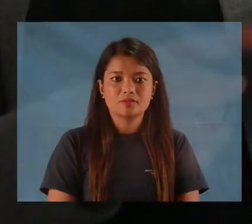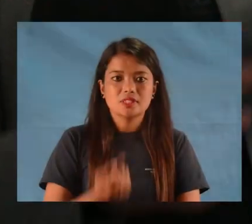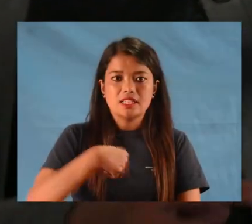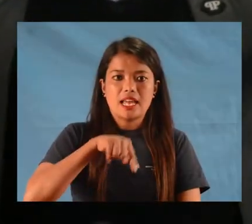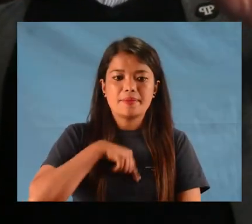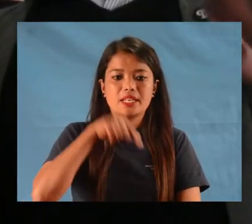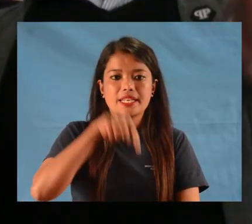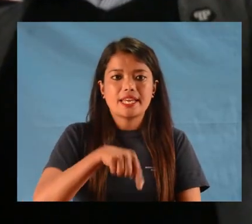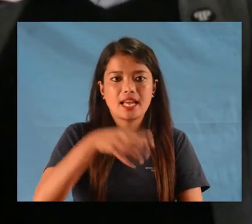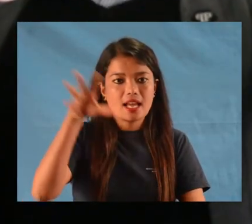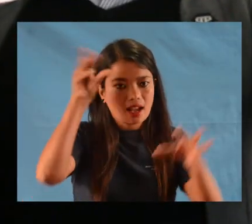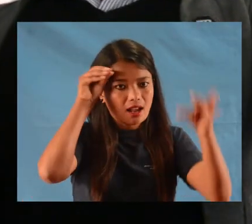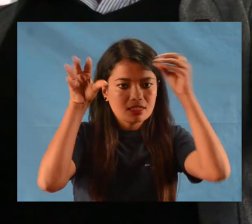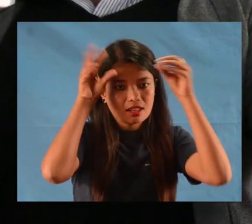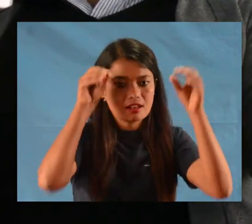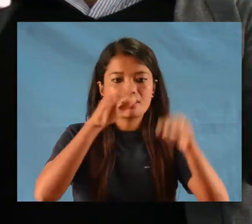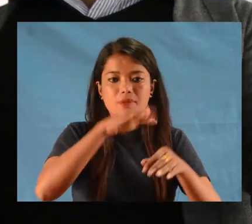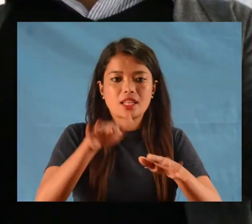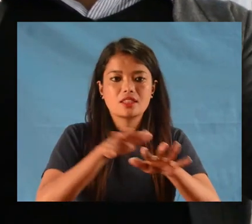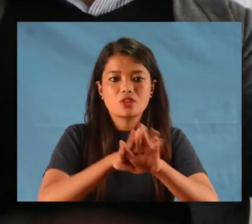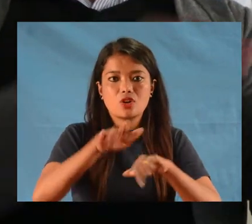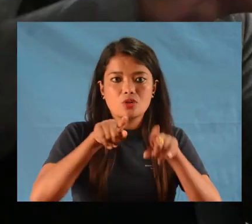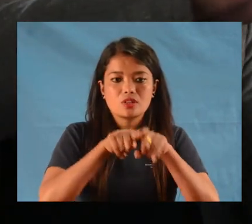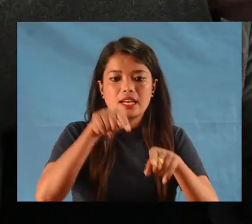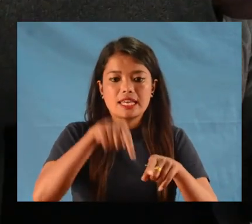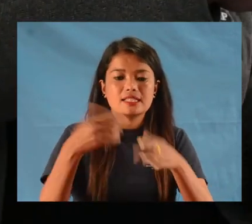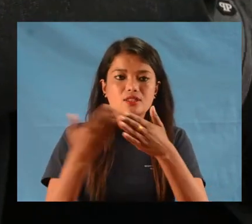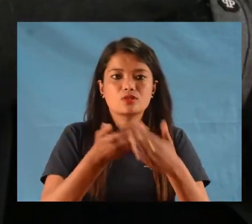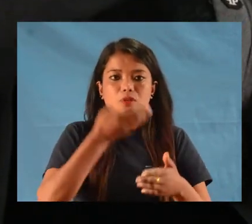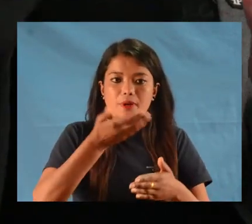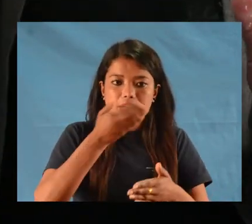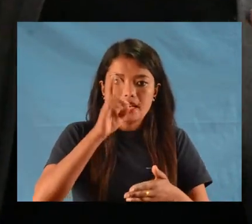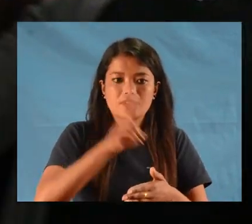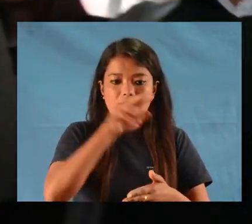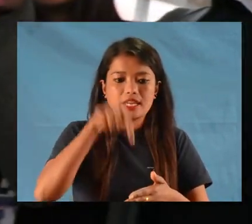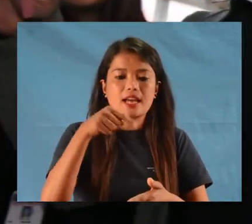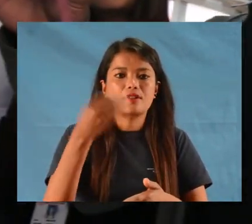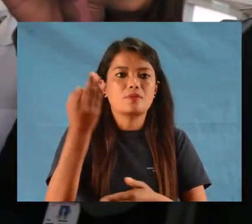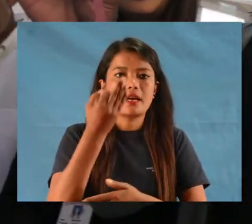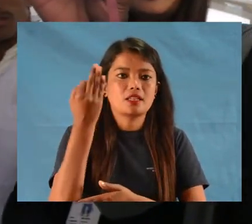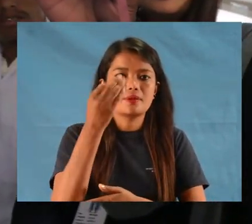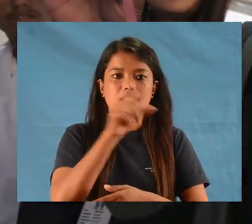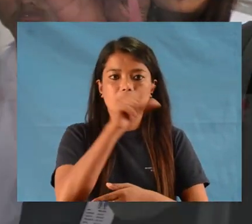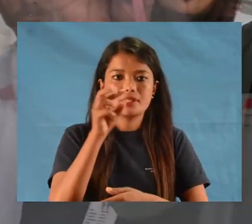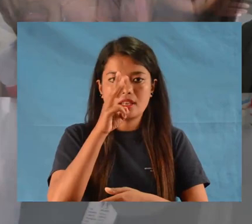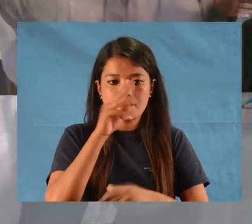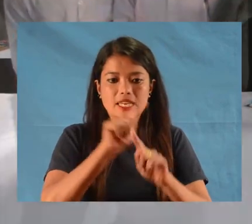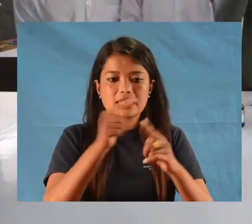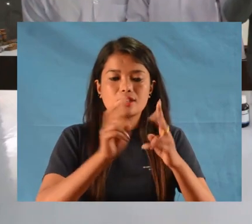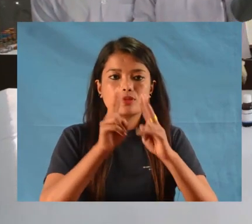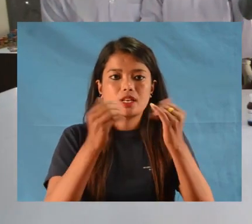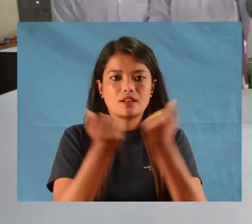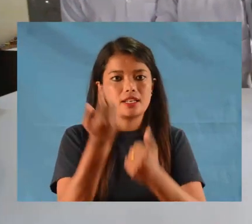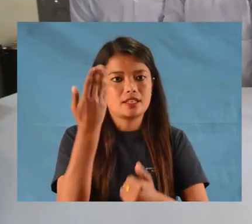हामीले यहाँ अध्यान रद विद्यार्थी हरु संग ए स्कूल को पढ़ाई र यहाँको बातावरन को बारेमा केही